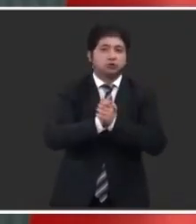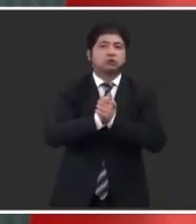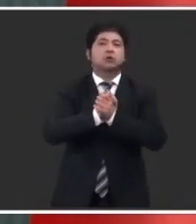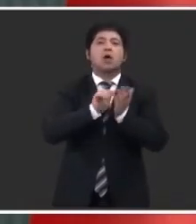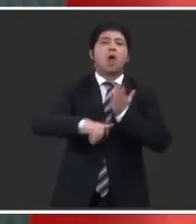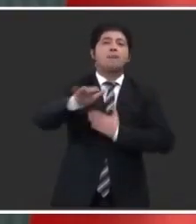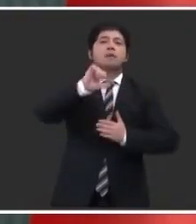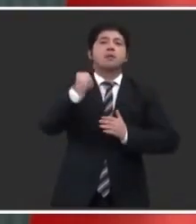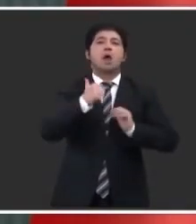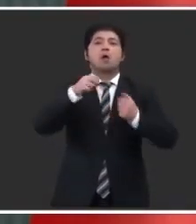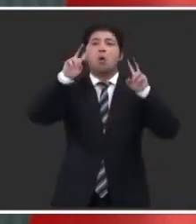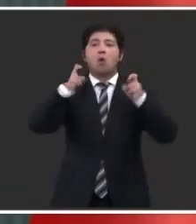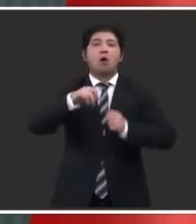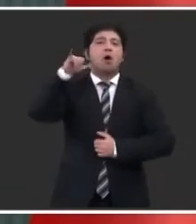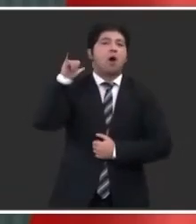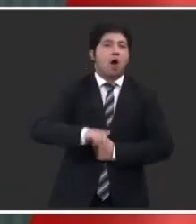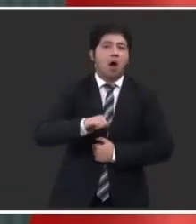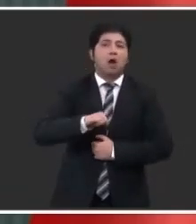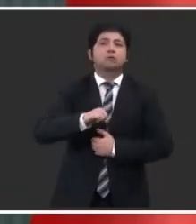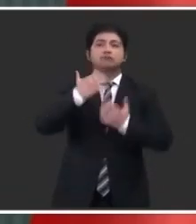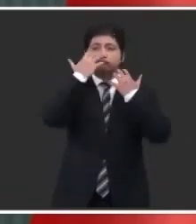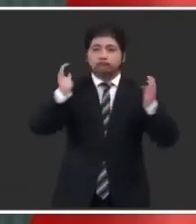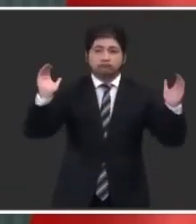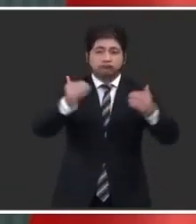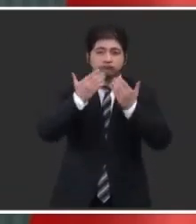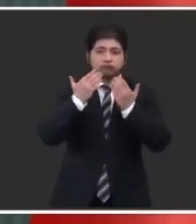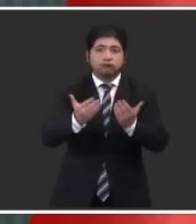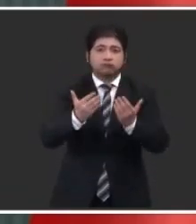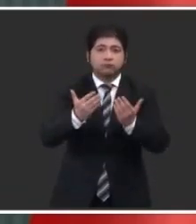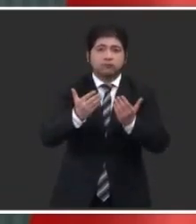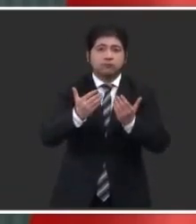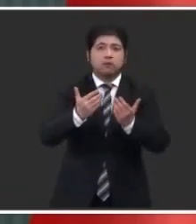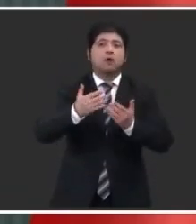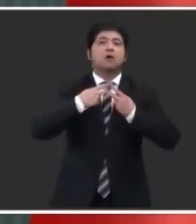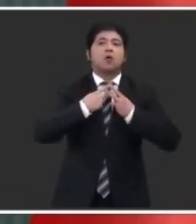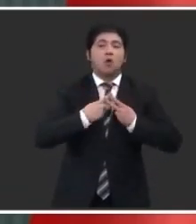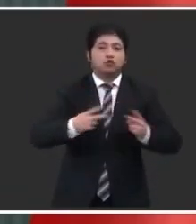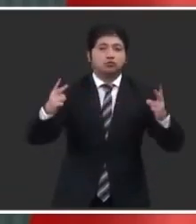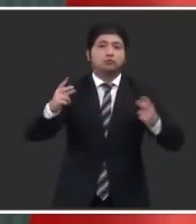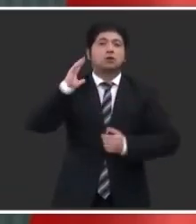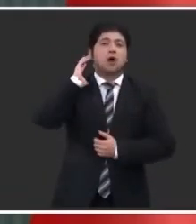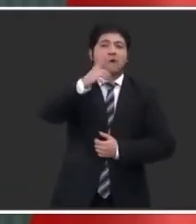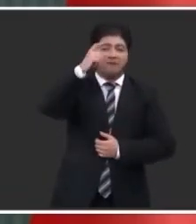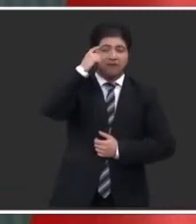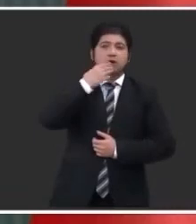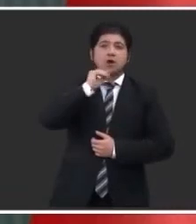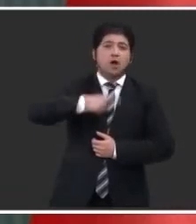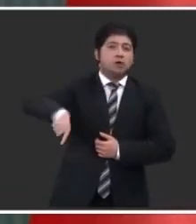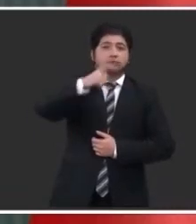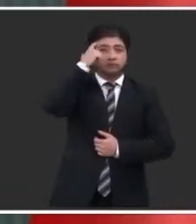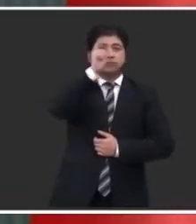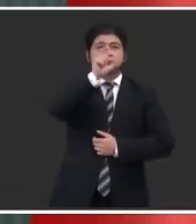değerler haklılık şefkat İstiklal ve İstikbal gençler gibi